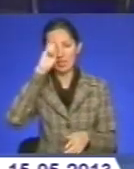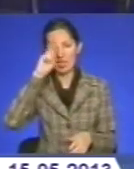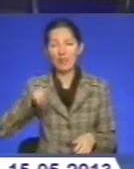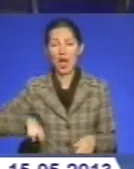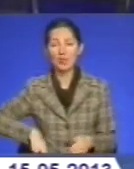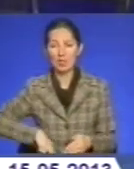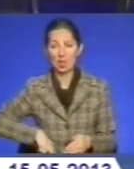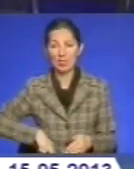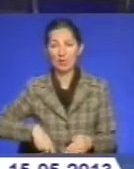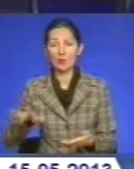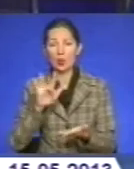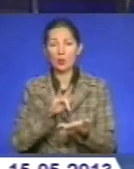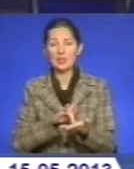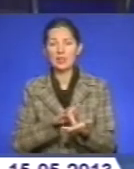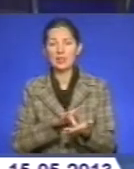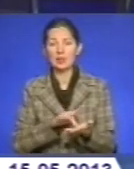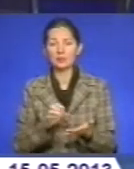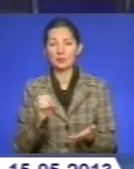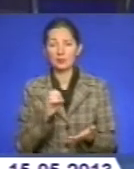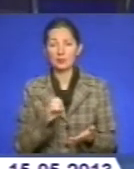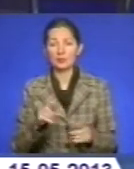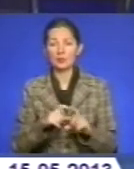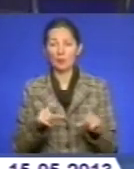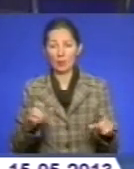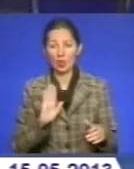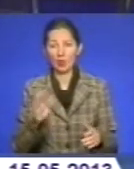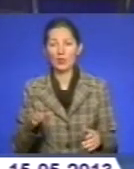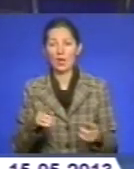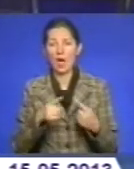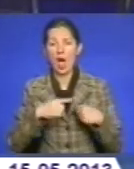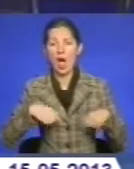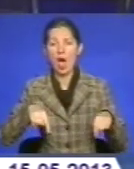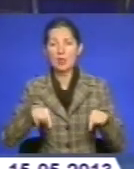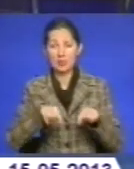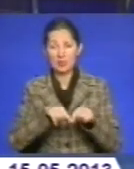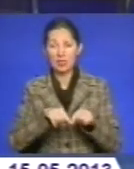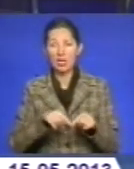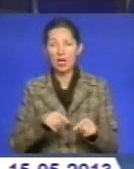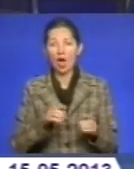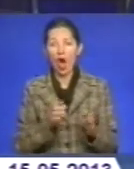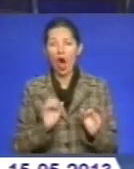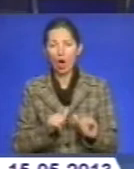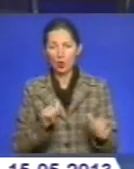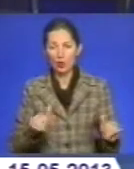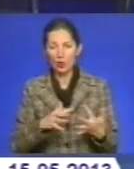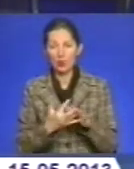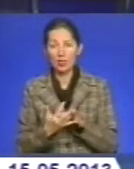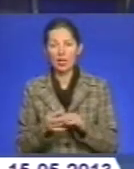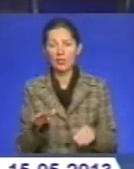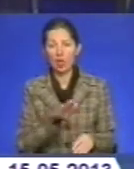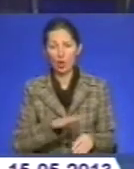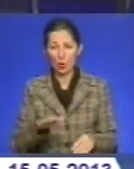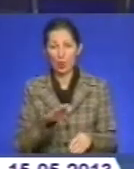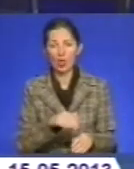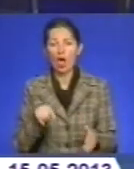адміністрацій. У центрі Євростудії відбувся регіональний круглий стіл «Сталий розвиток сільських територій. Концептуальні засади та роль